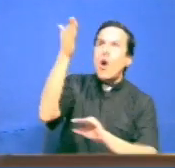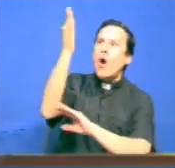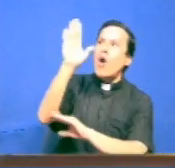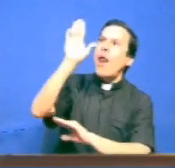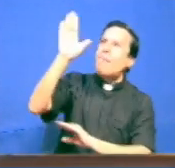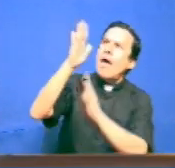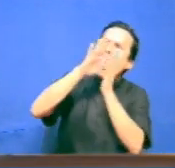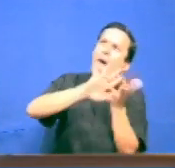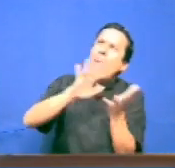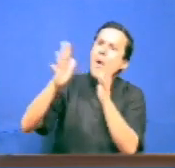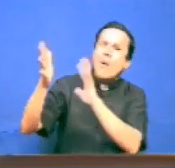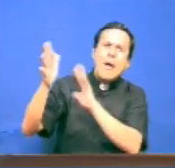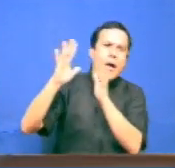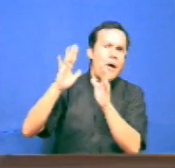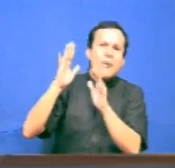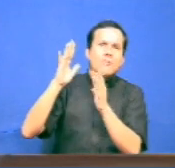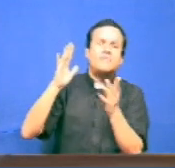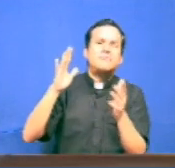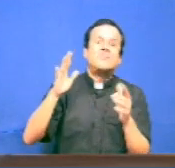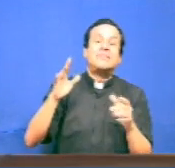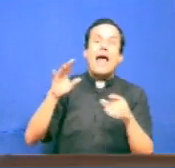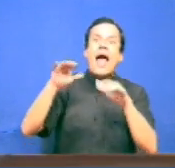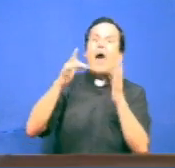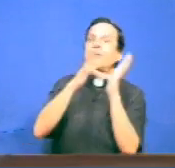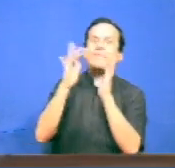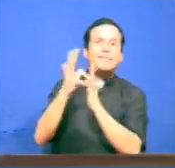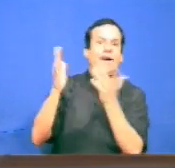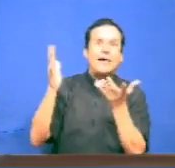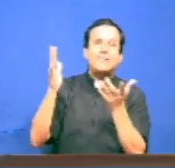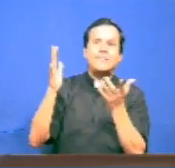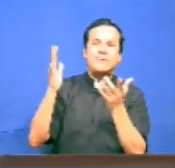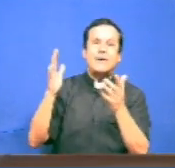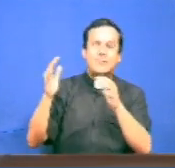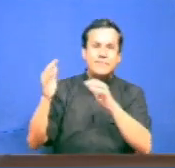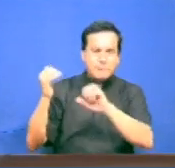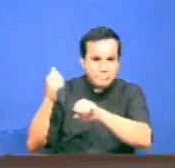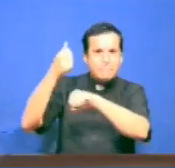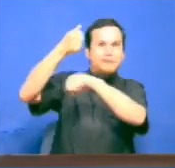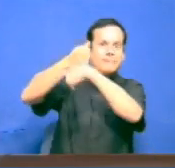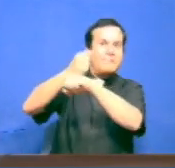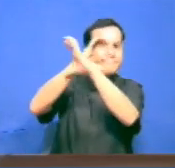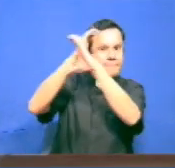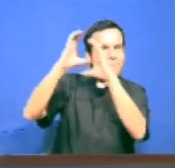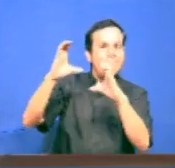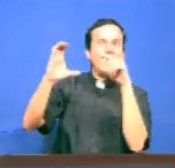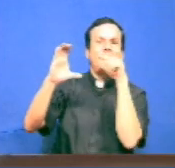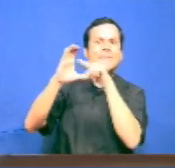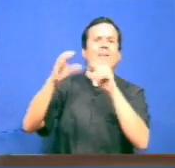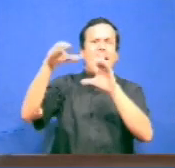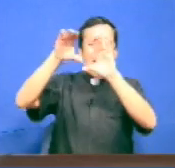kiapo kwamba atamketisha mmoja wapo wa wazao wake katika kiti chake cha enzi.